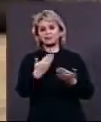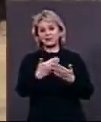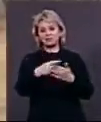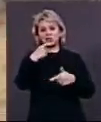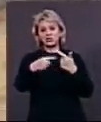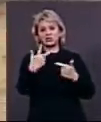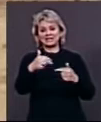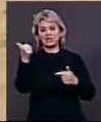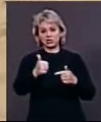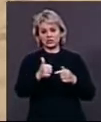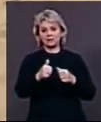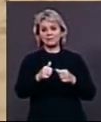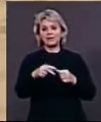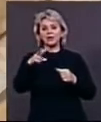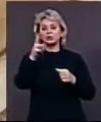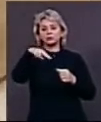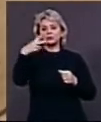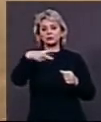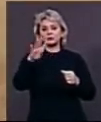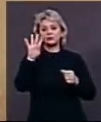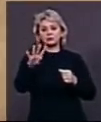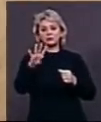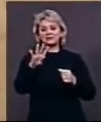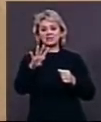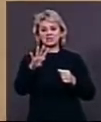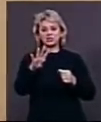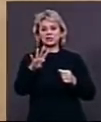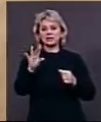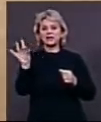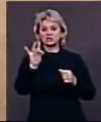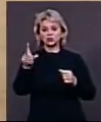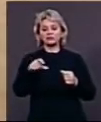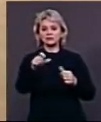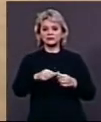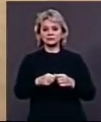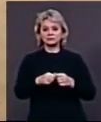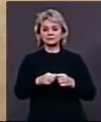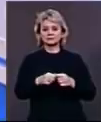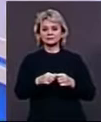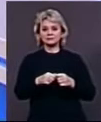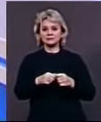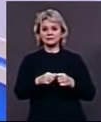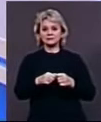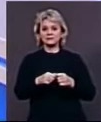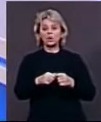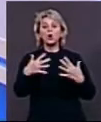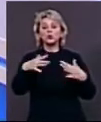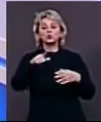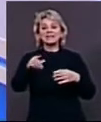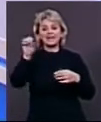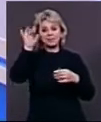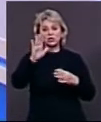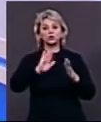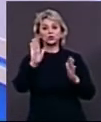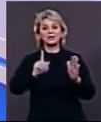примерно через 3 недели. Лев Клинов, Александр Подопригора, Дон-24, Ростов-на-Дону. Уже именитые,